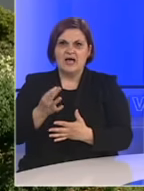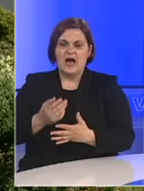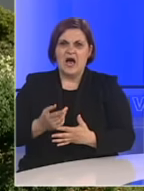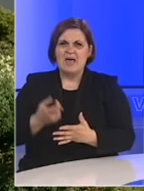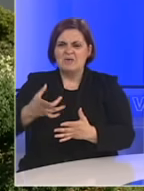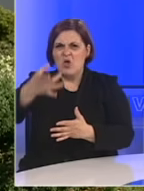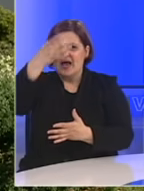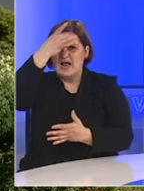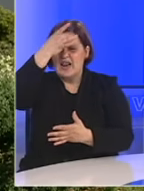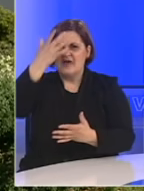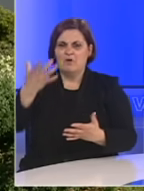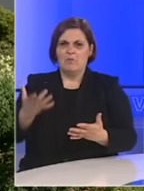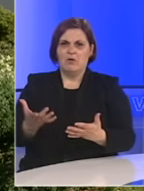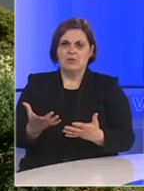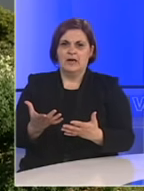je glavobolje,